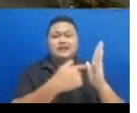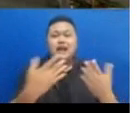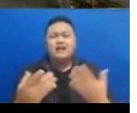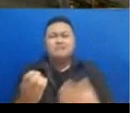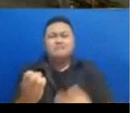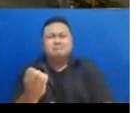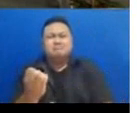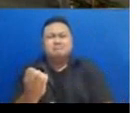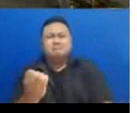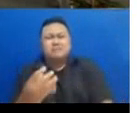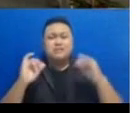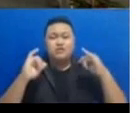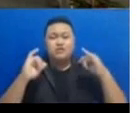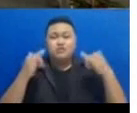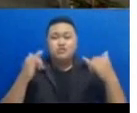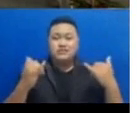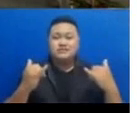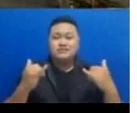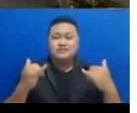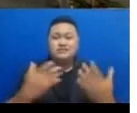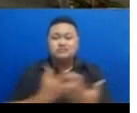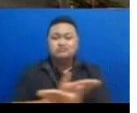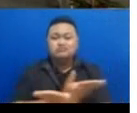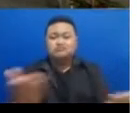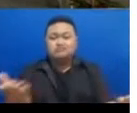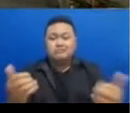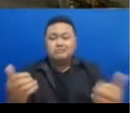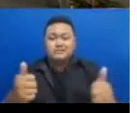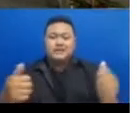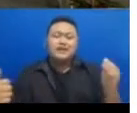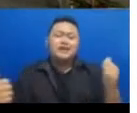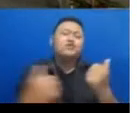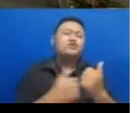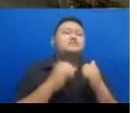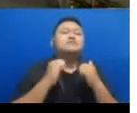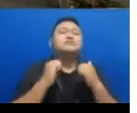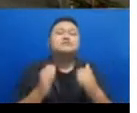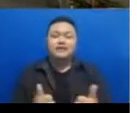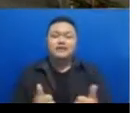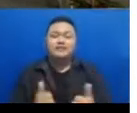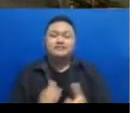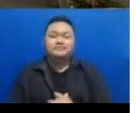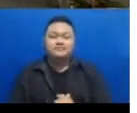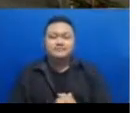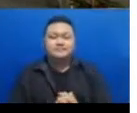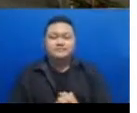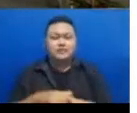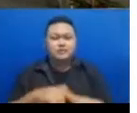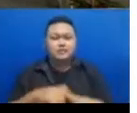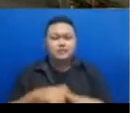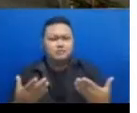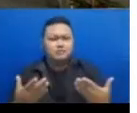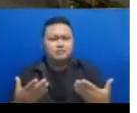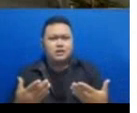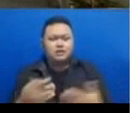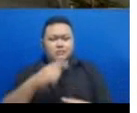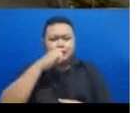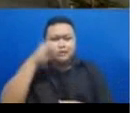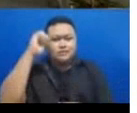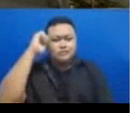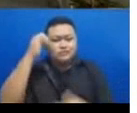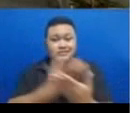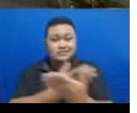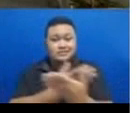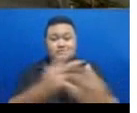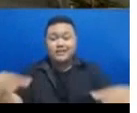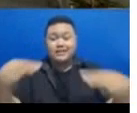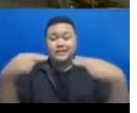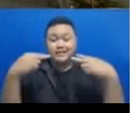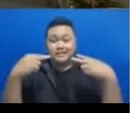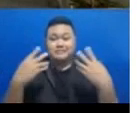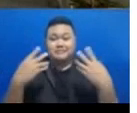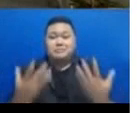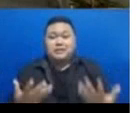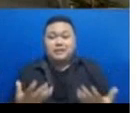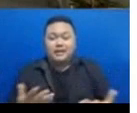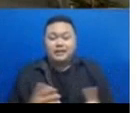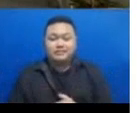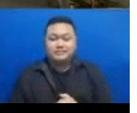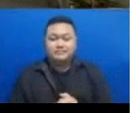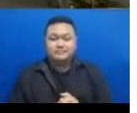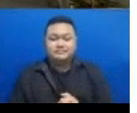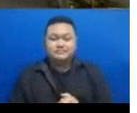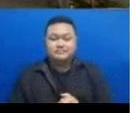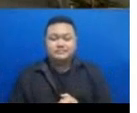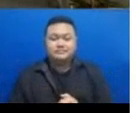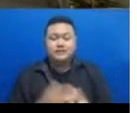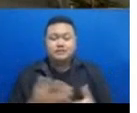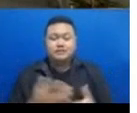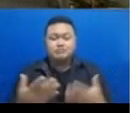bisa Bapak dan Ibu ikuti. Nah, sekarang bagaimana dengan Bapak dan Ibu yang melihat webinar ini dalam bentuk rekaman? Mohon